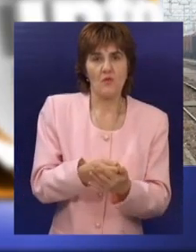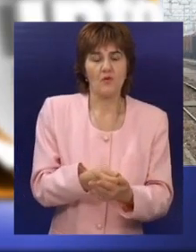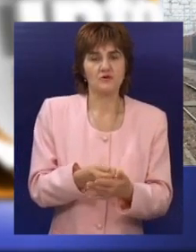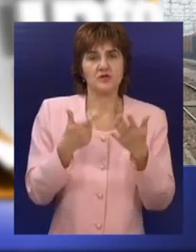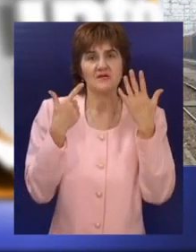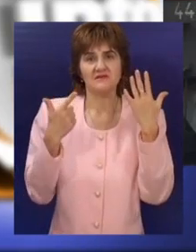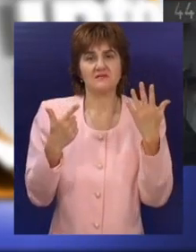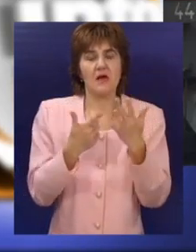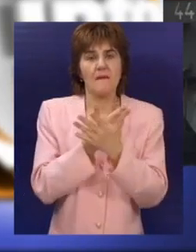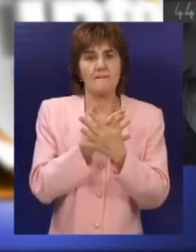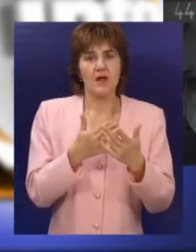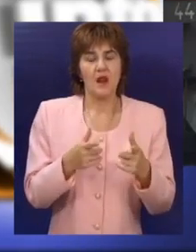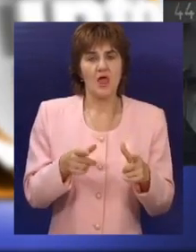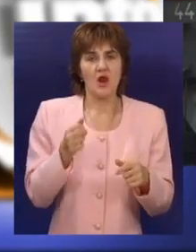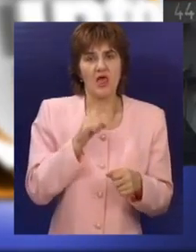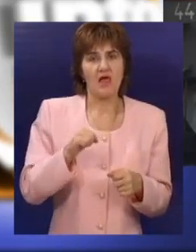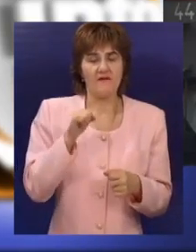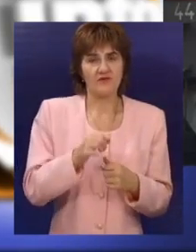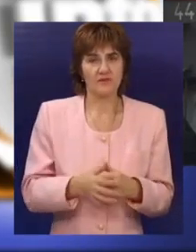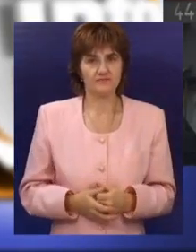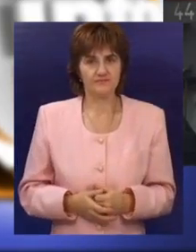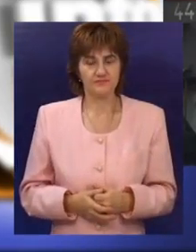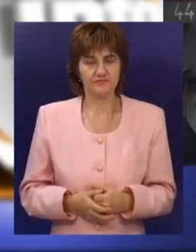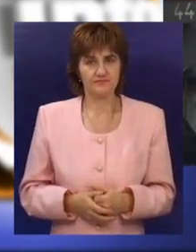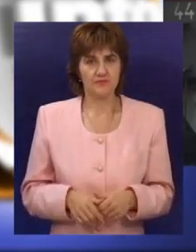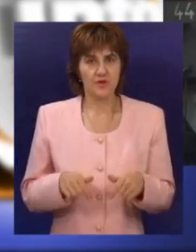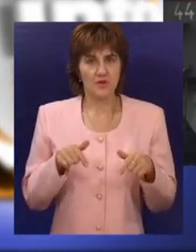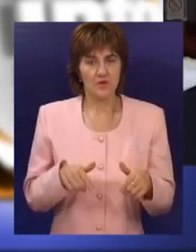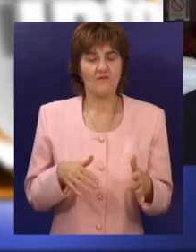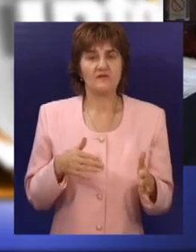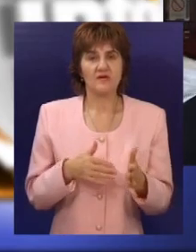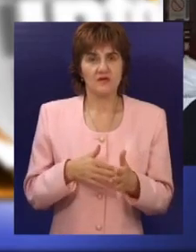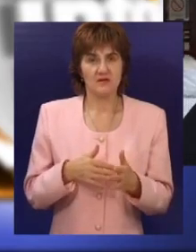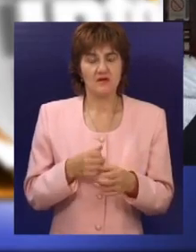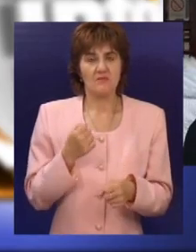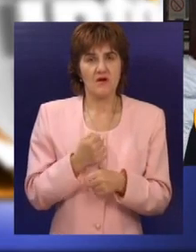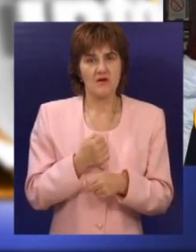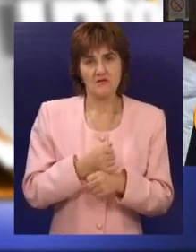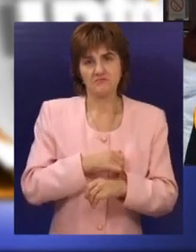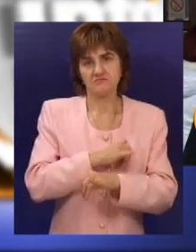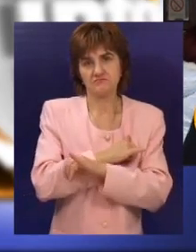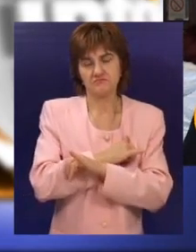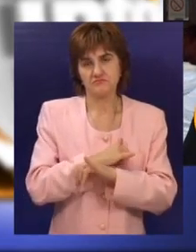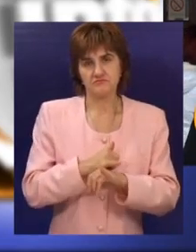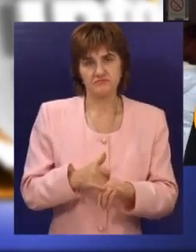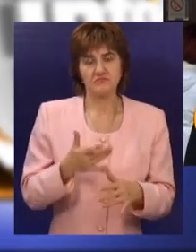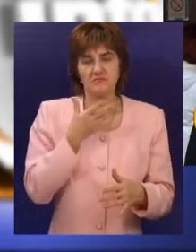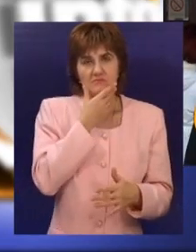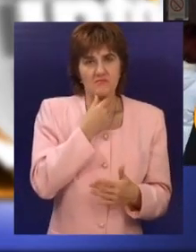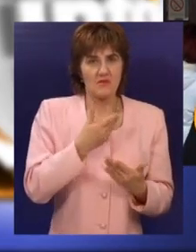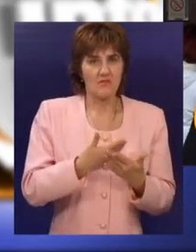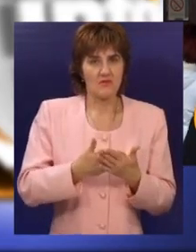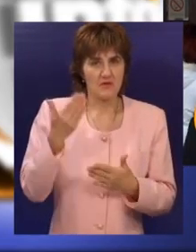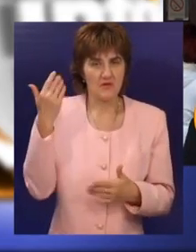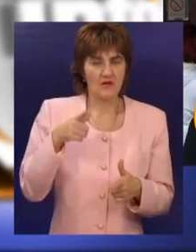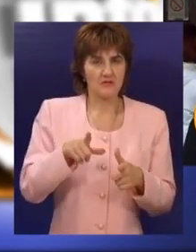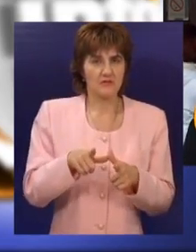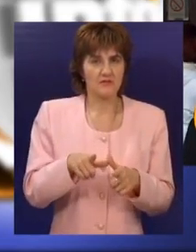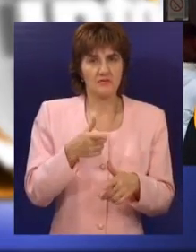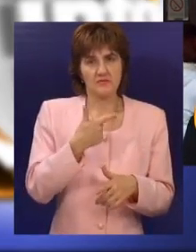7 miliona evra u modernizaciju kapaciteta. Mi ćemo ovde raditi u toku 2012.